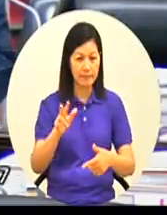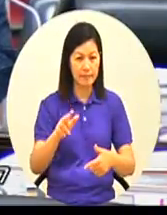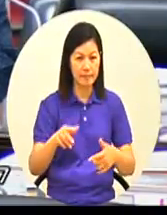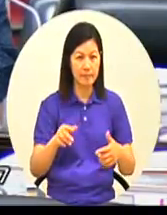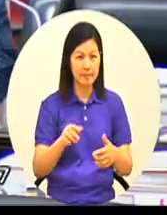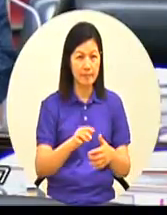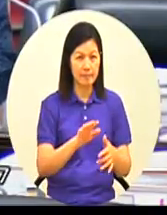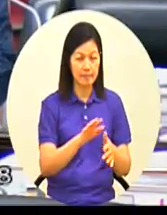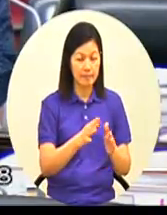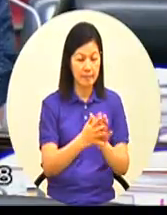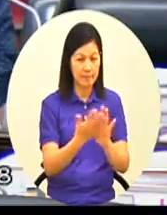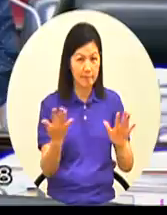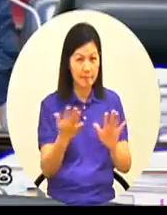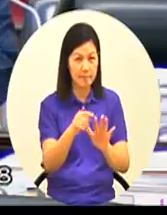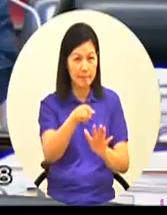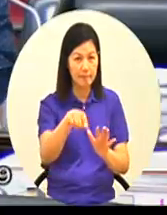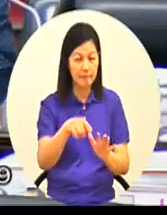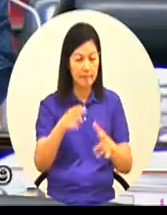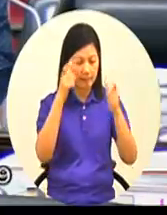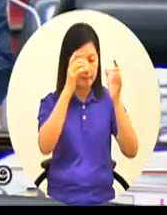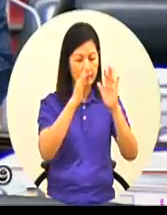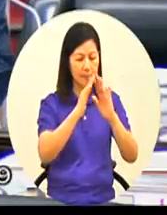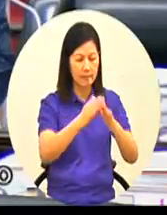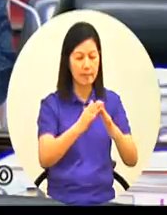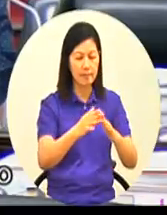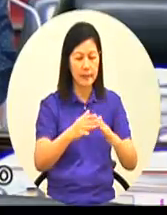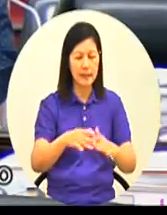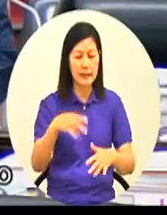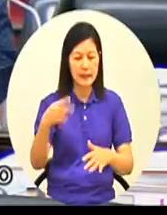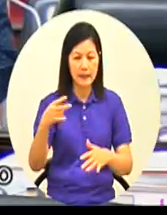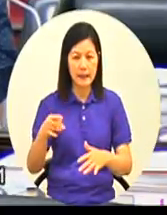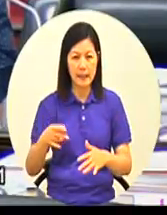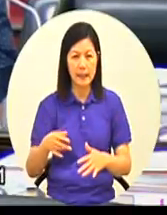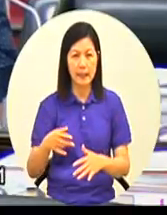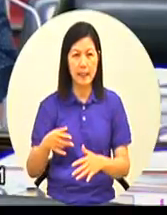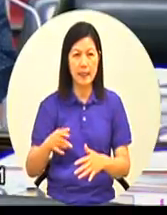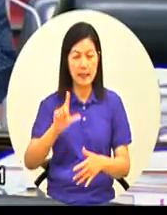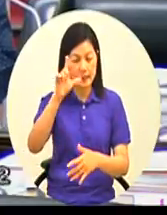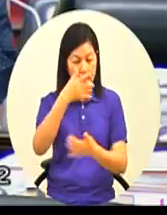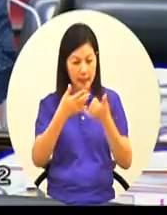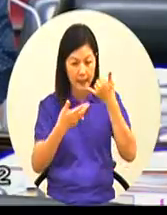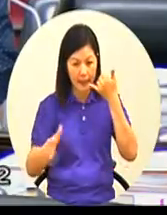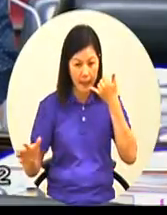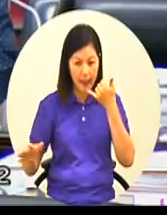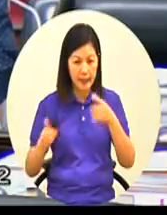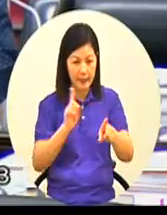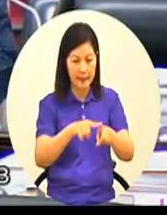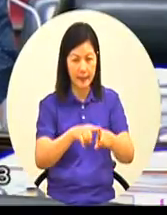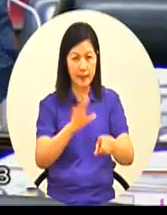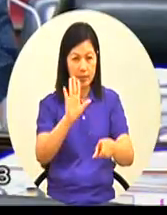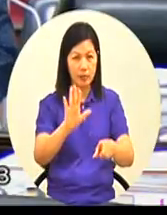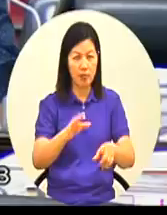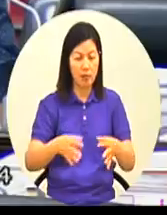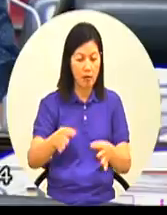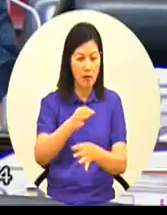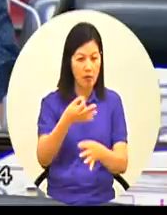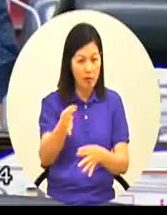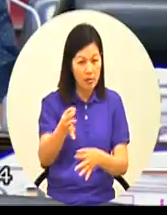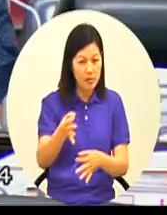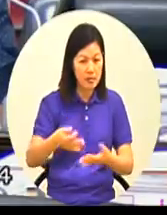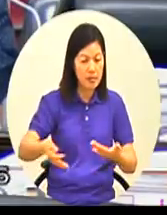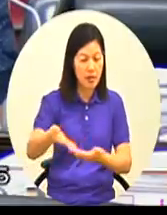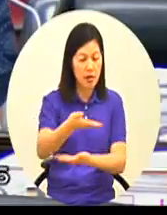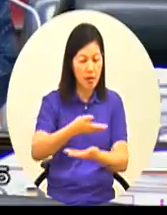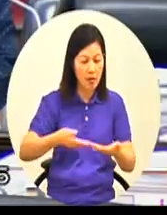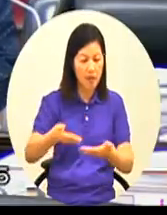市在跟以色列交往的时候，上海也在追求他们。然后呢，这个金钱外交，其实这是我们